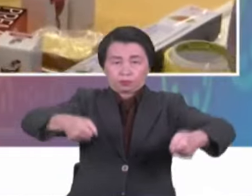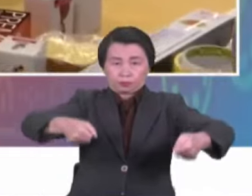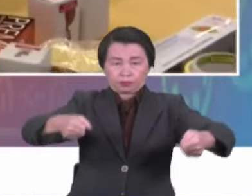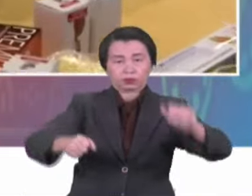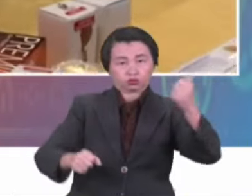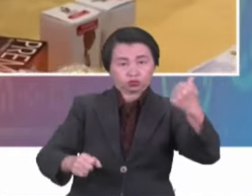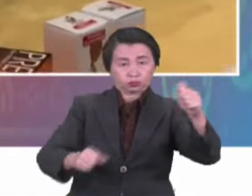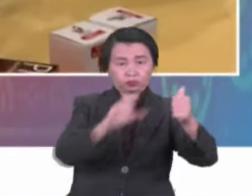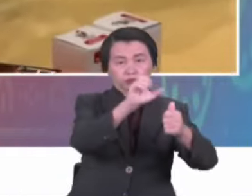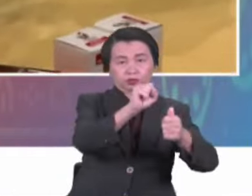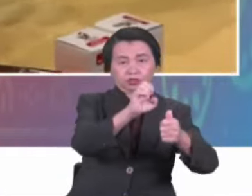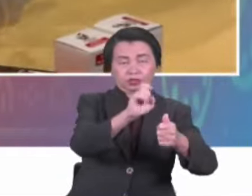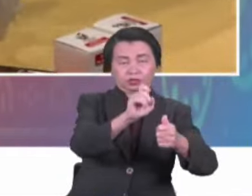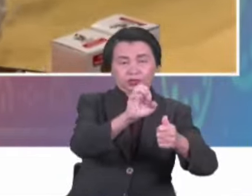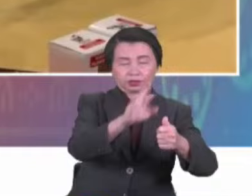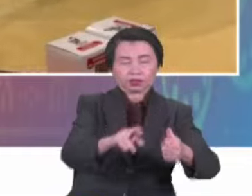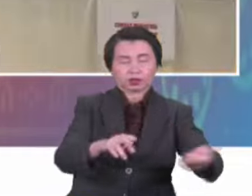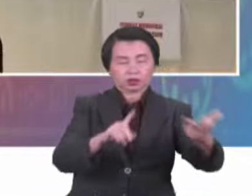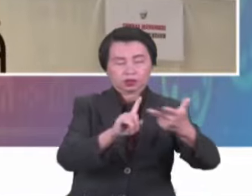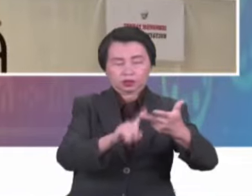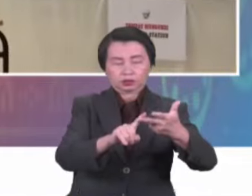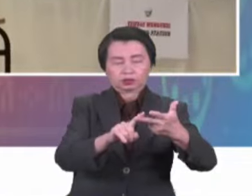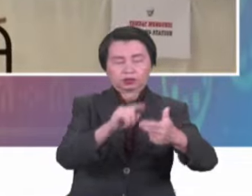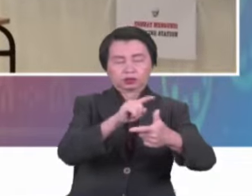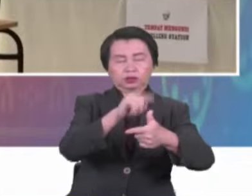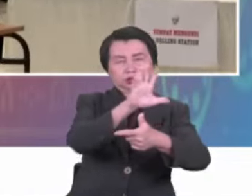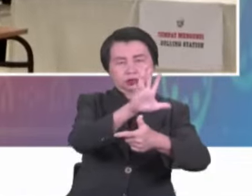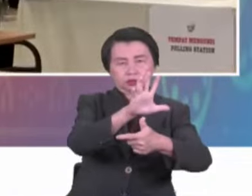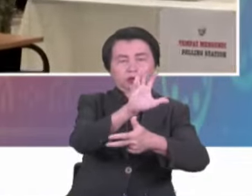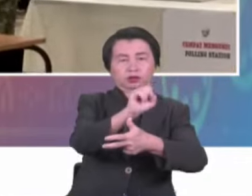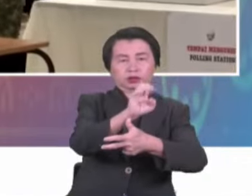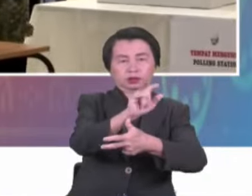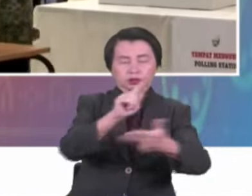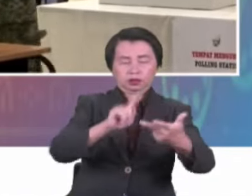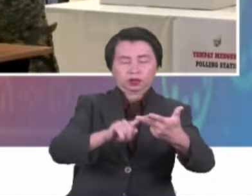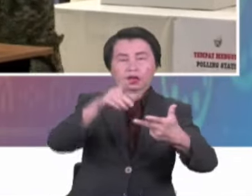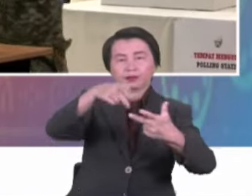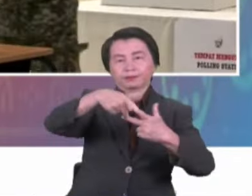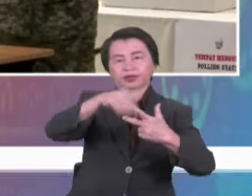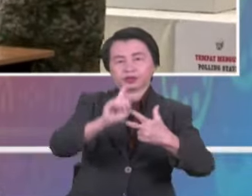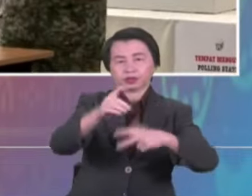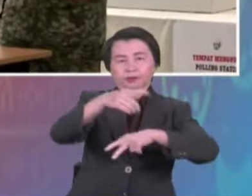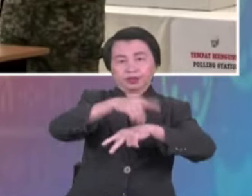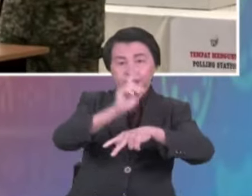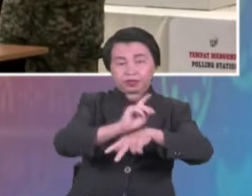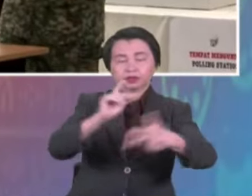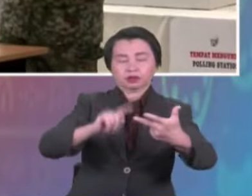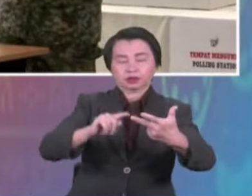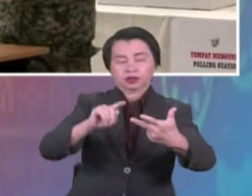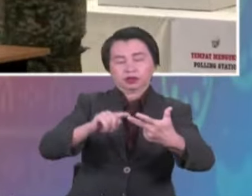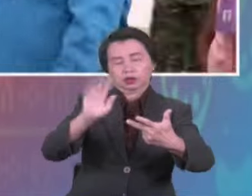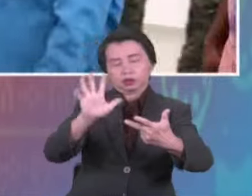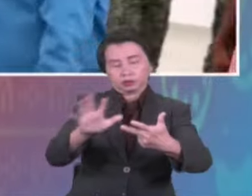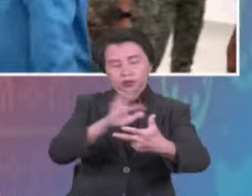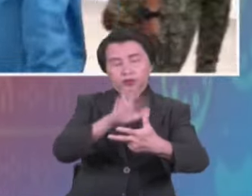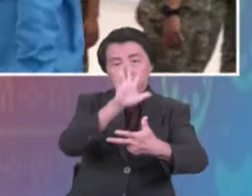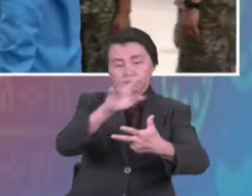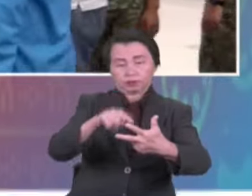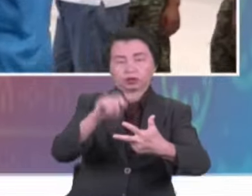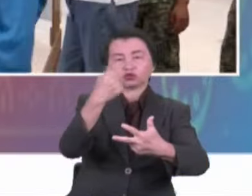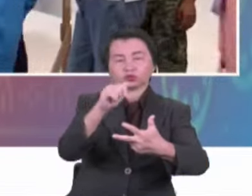di Pusasda, 5 di kem Segenting dan 5 lagi di IPD Port Eason. So ke semua peti undi